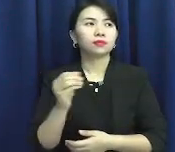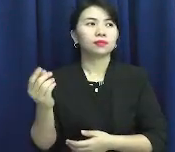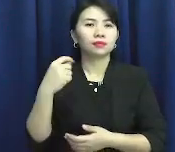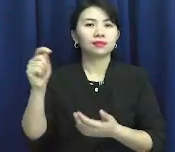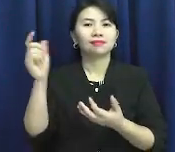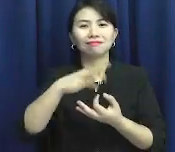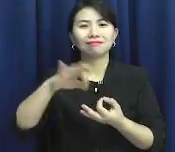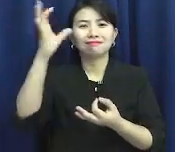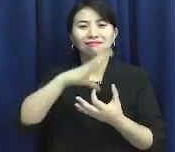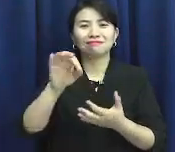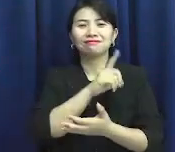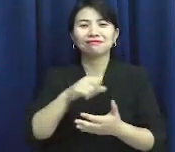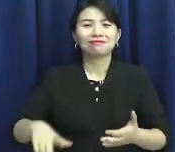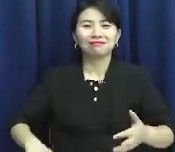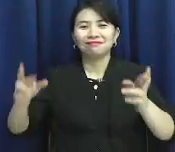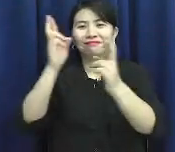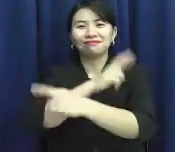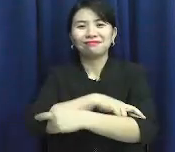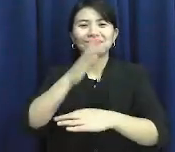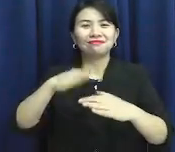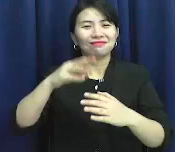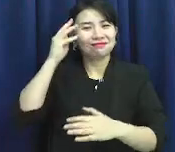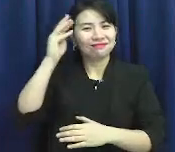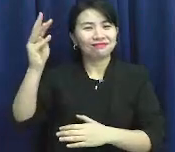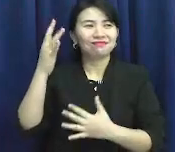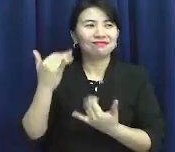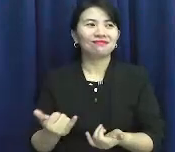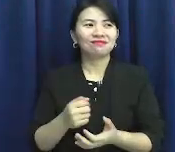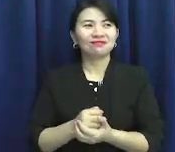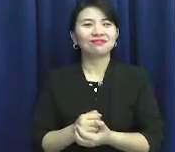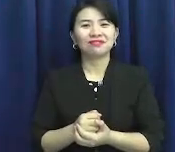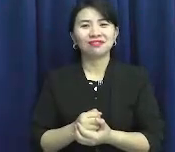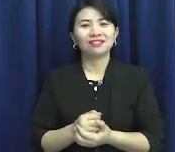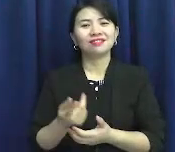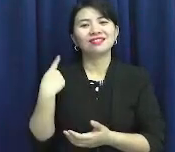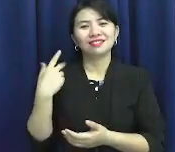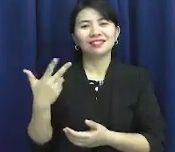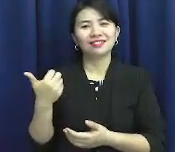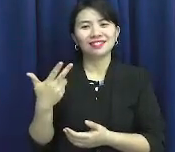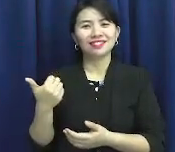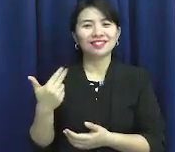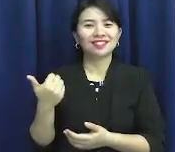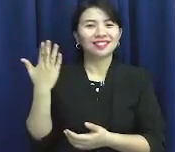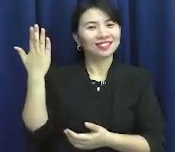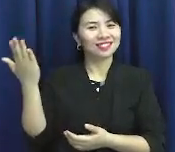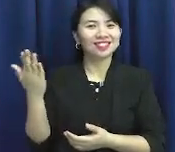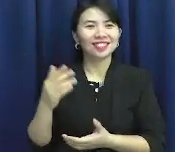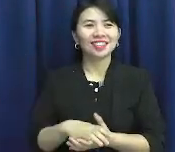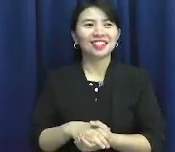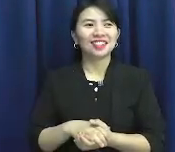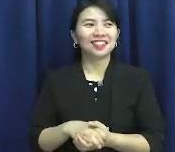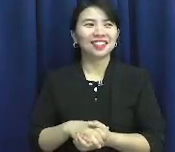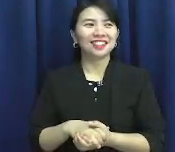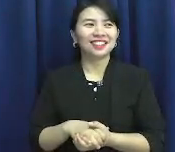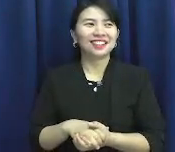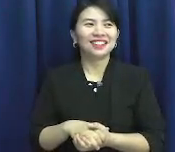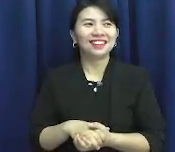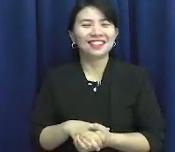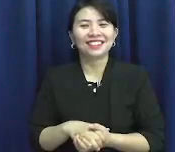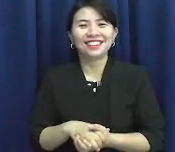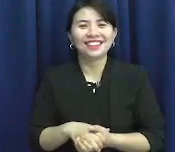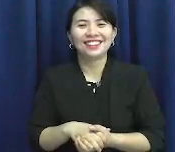itatranslate yun? Nahirapan yung translator at sa boom, pariwap-wap. Parang ninang ming yan. Eh. Anyways.